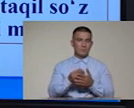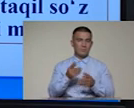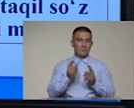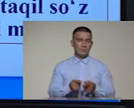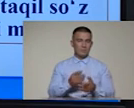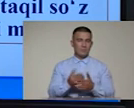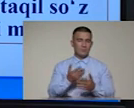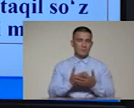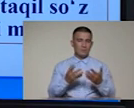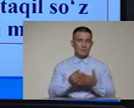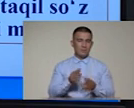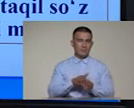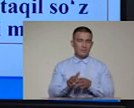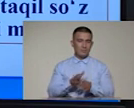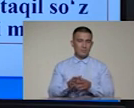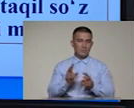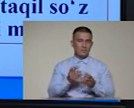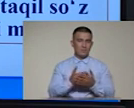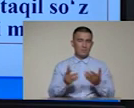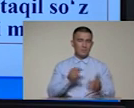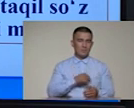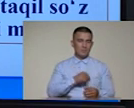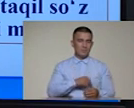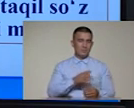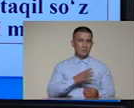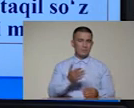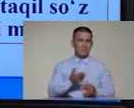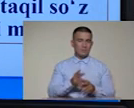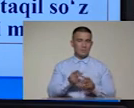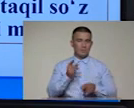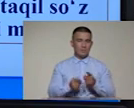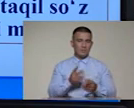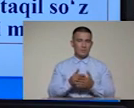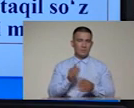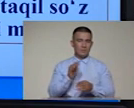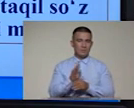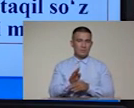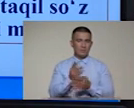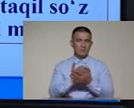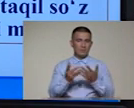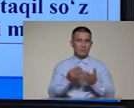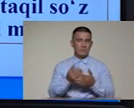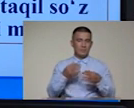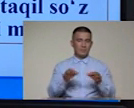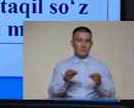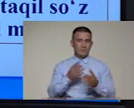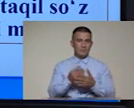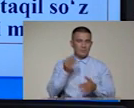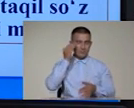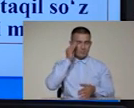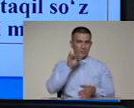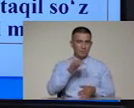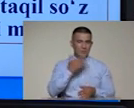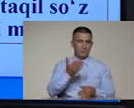ko'makchilar va vazifadosh ko'makchilarga bo'linadi. Sof ko'makchilar mustaqil ma'no anglatmaydi,